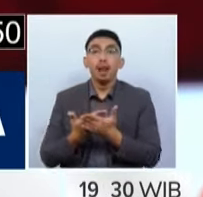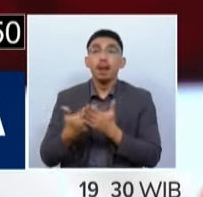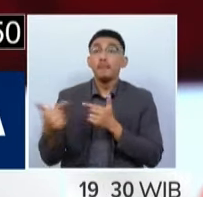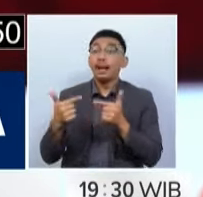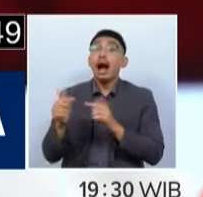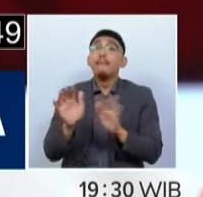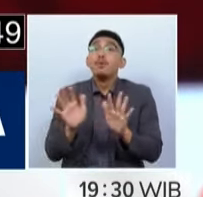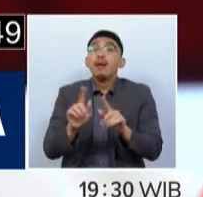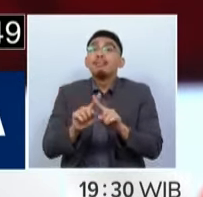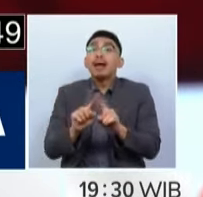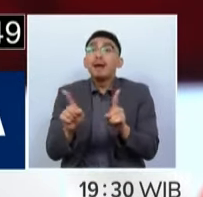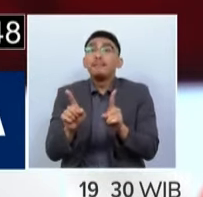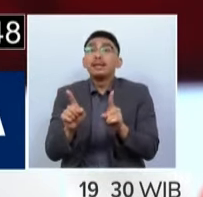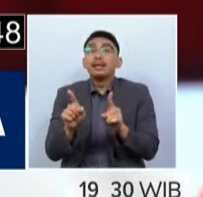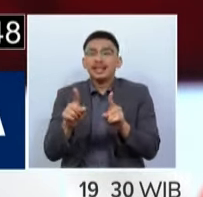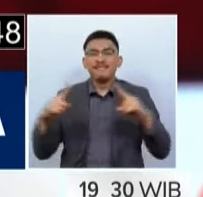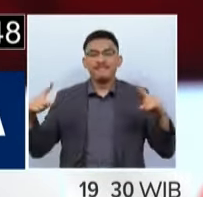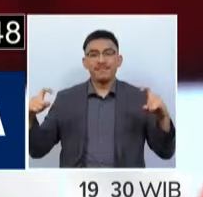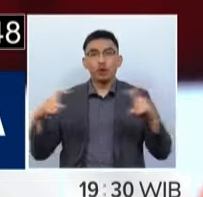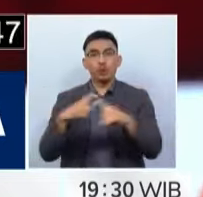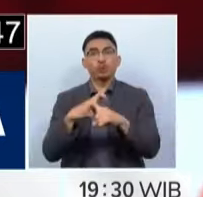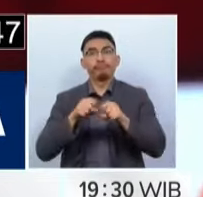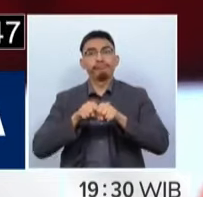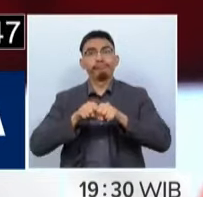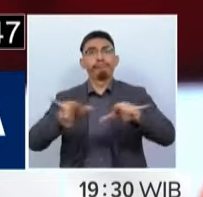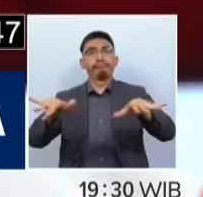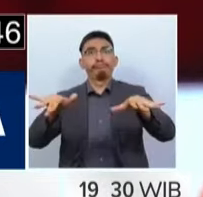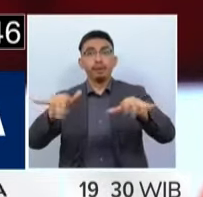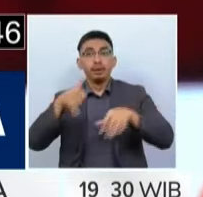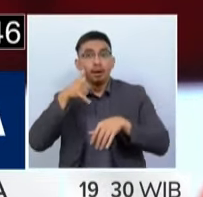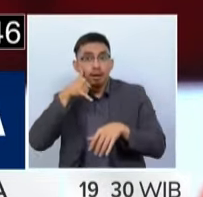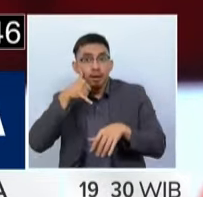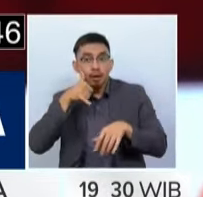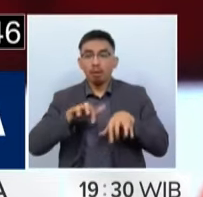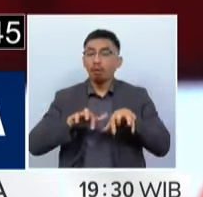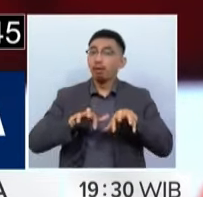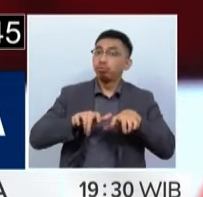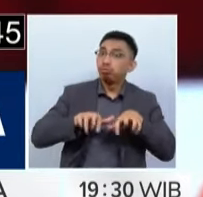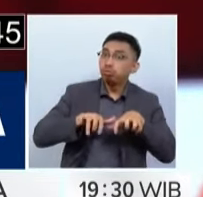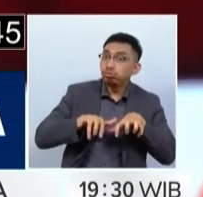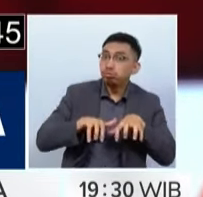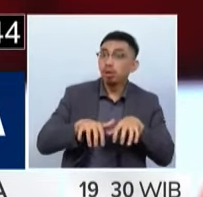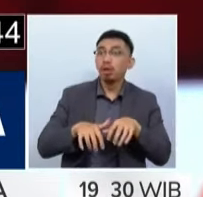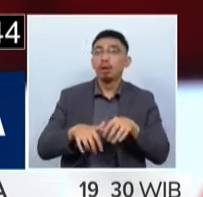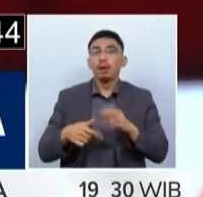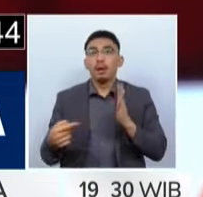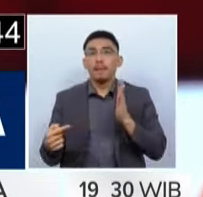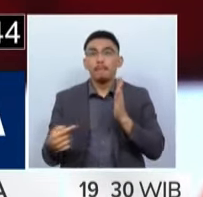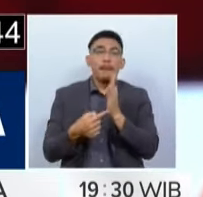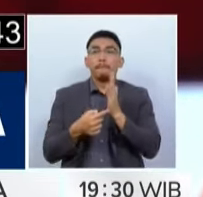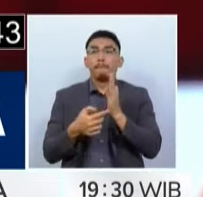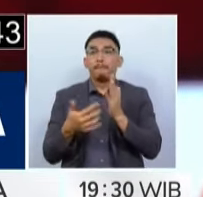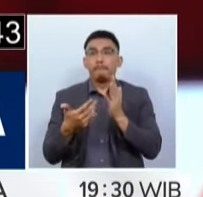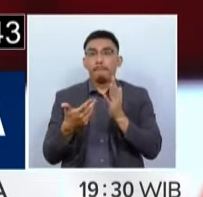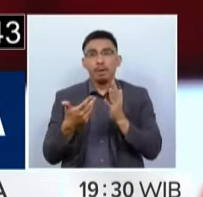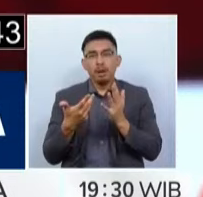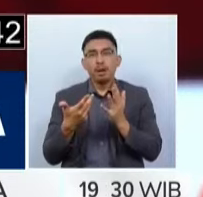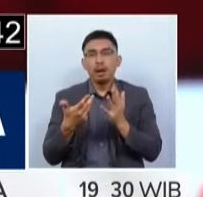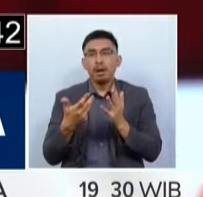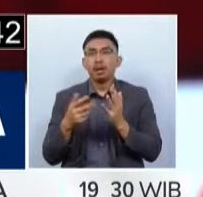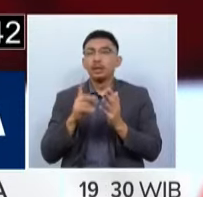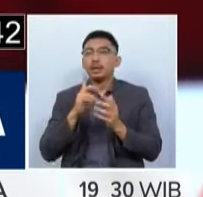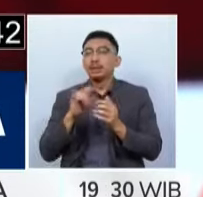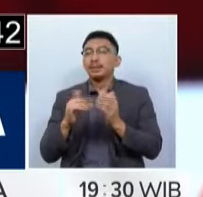serangan virus HP kita komputer kita diserang oleh cyber attack lebih 00 juta cyber